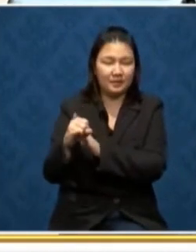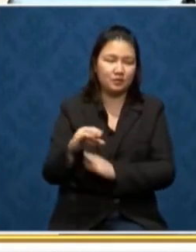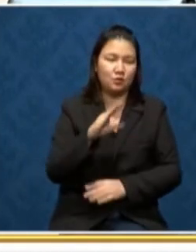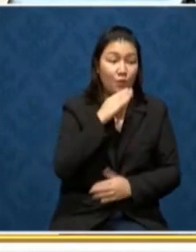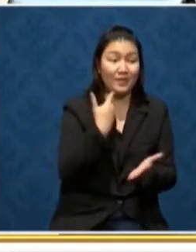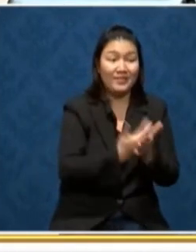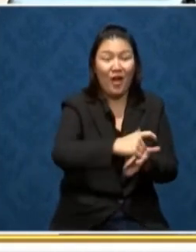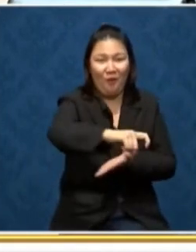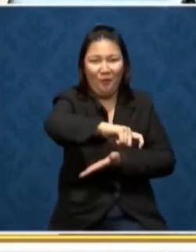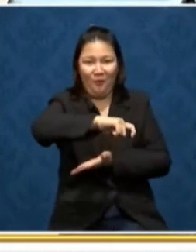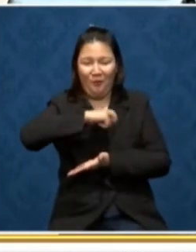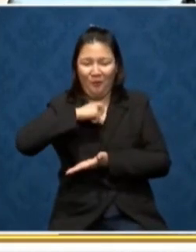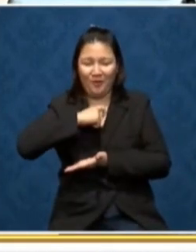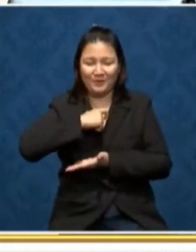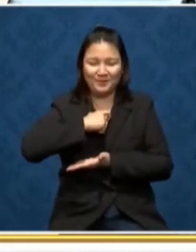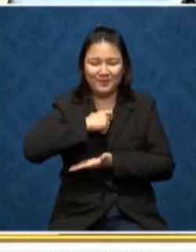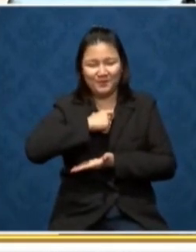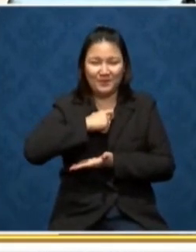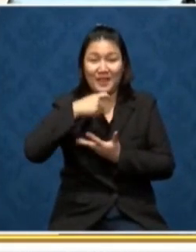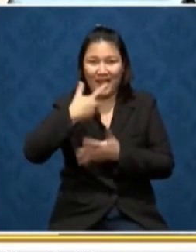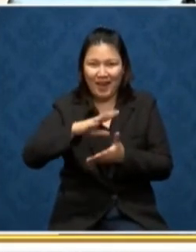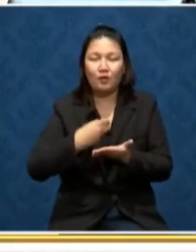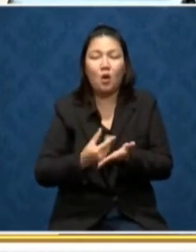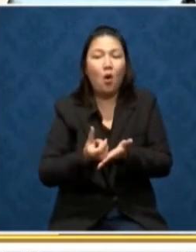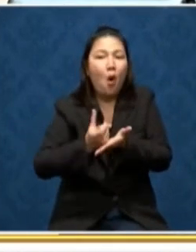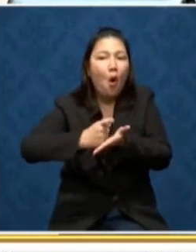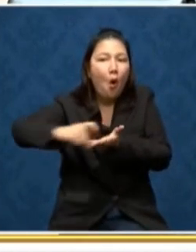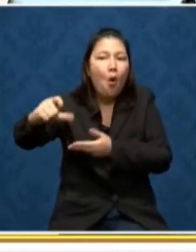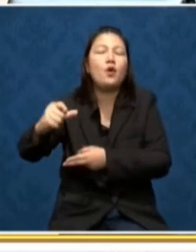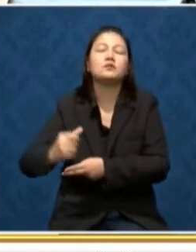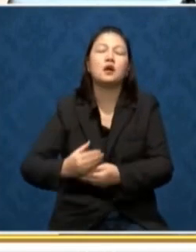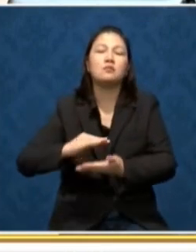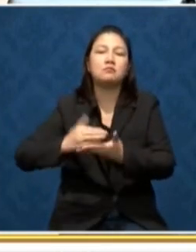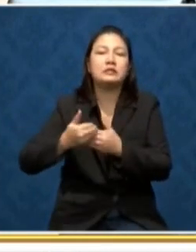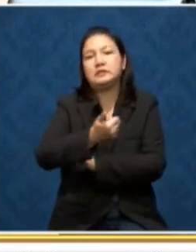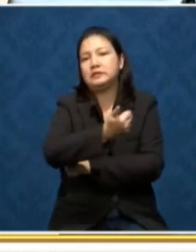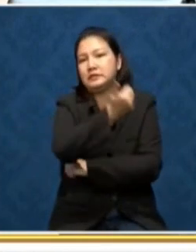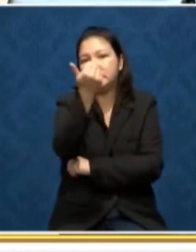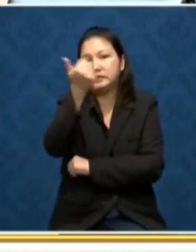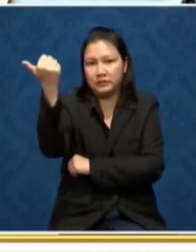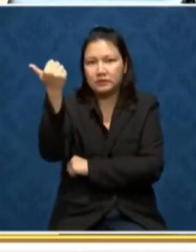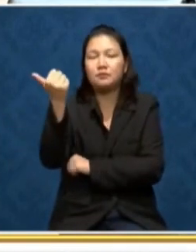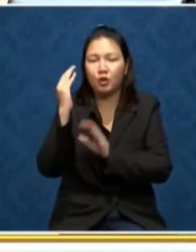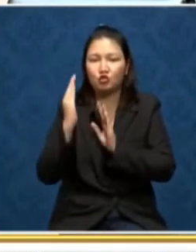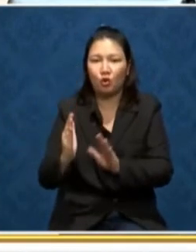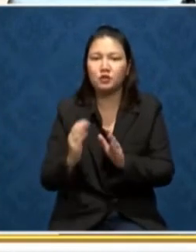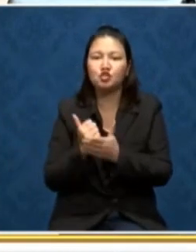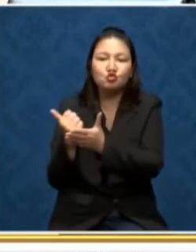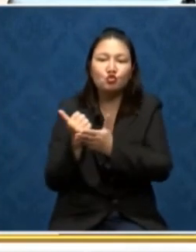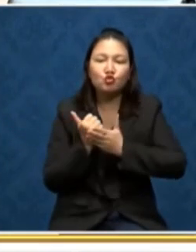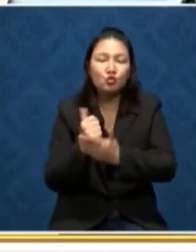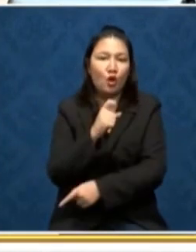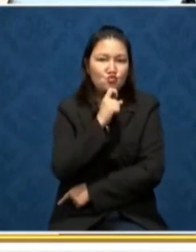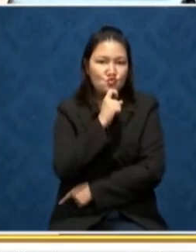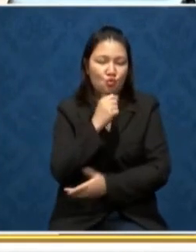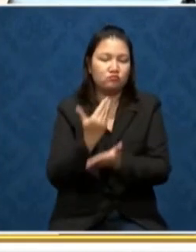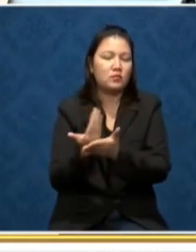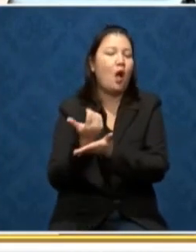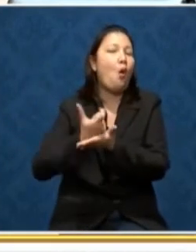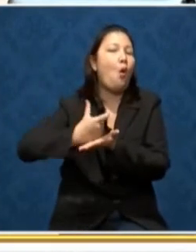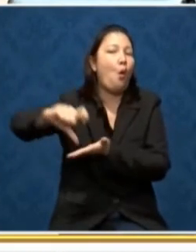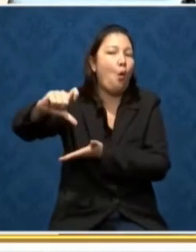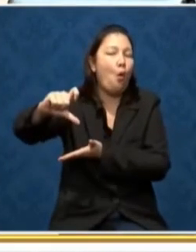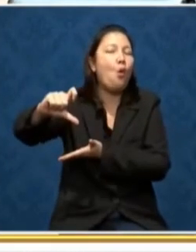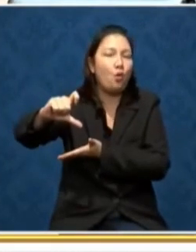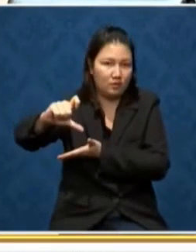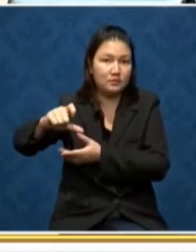ู้เสีหายแล้วก็มีการโอนเงินของผู้เสียหายต่อไปยบญชีอน ๆ ที่เป็นผู้ร่วมขวนการเป็โษ์ อย่างรชเร็วหรอ